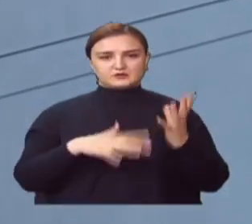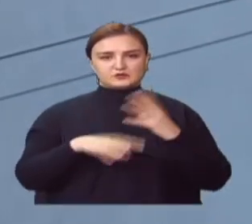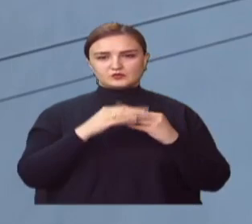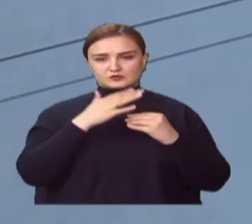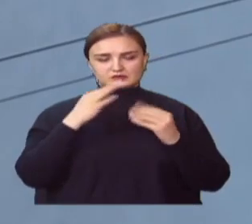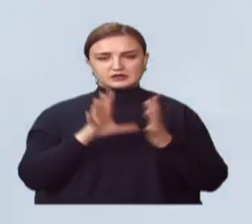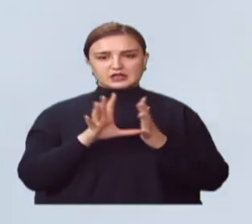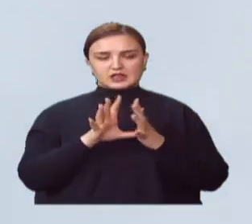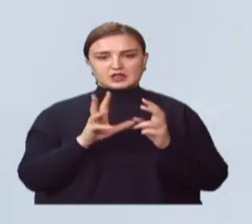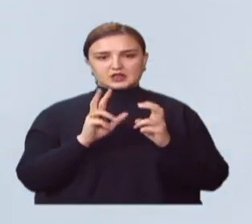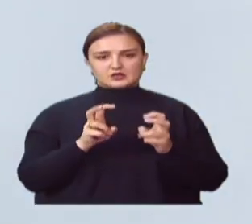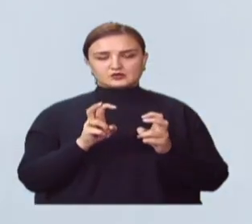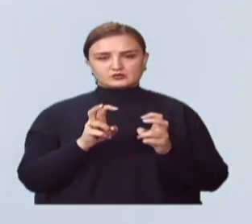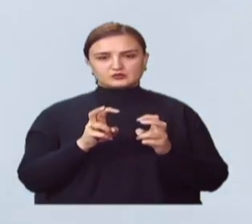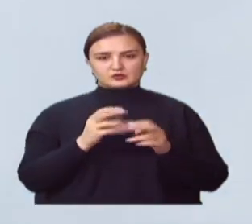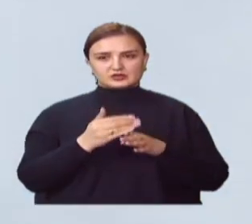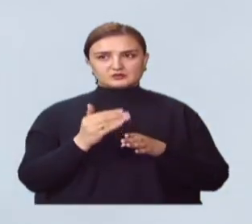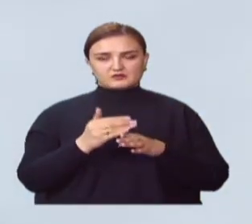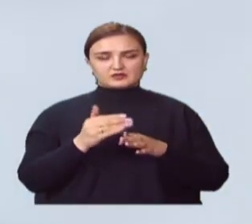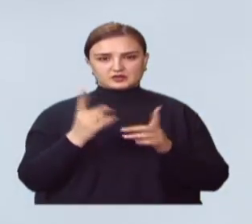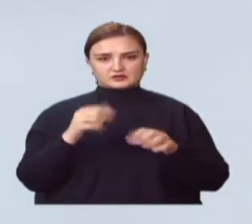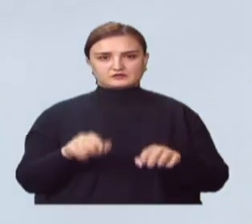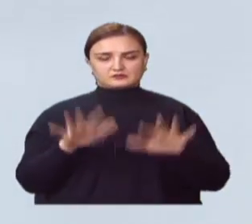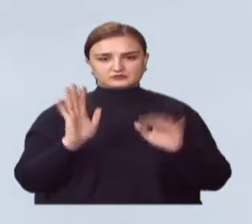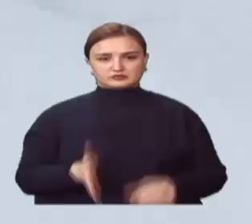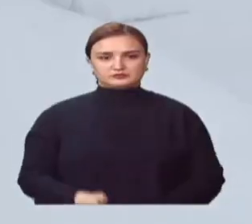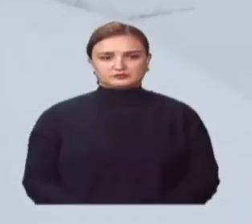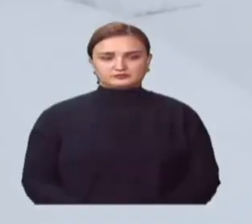umravlesobas elektroenergia itopobrivat tris bolonde unda aqutis